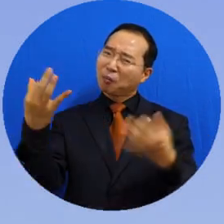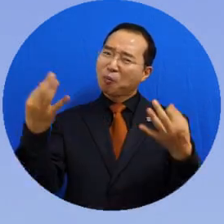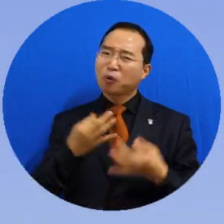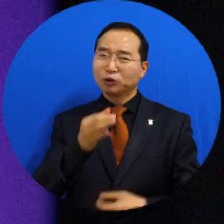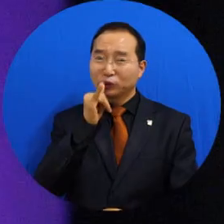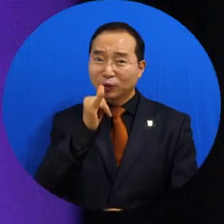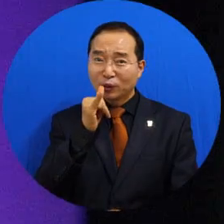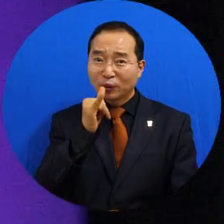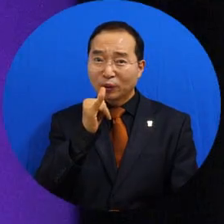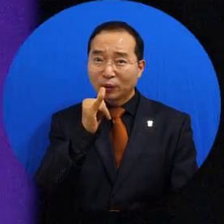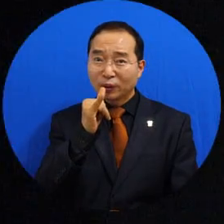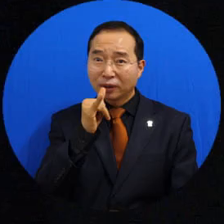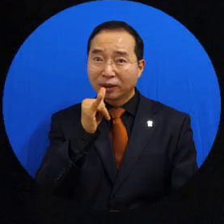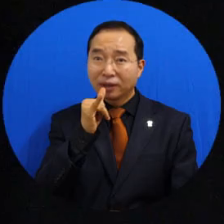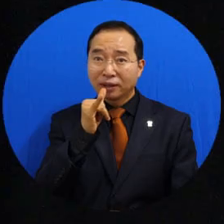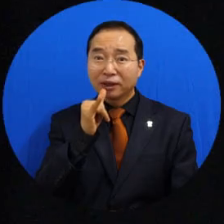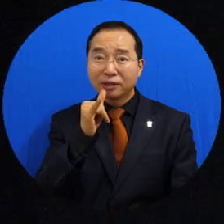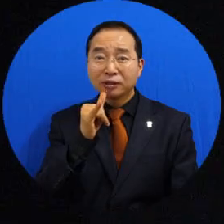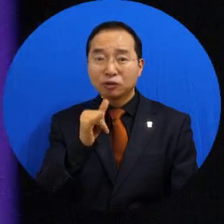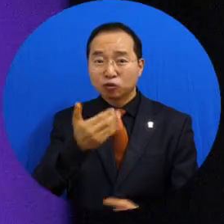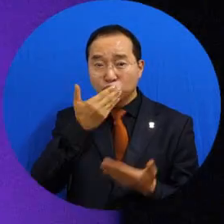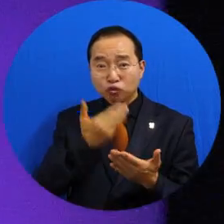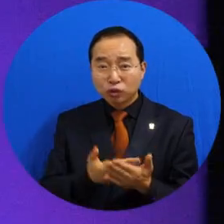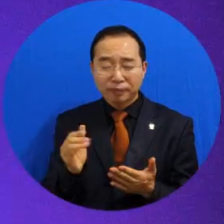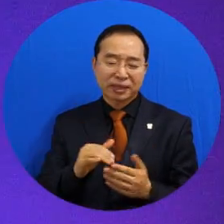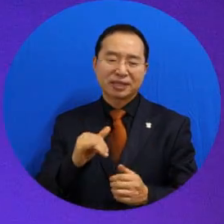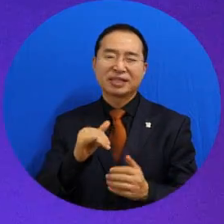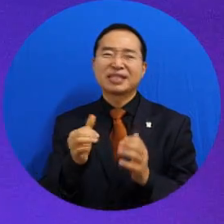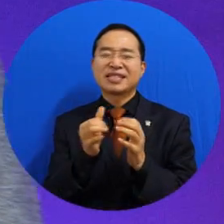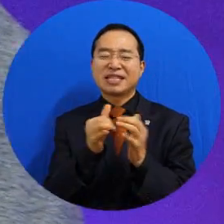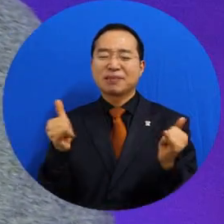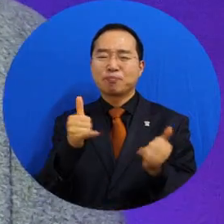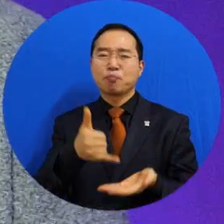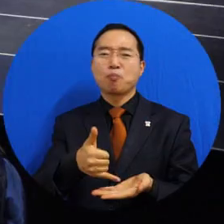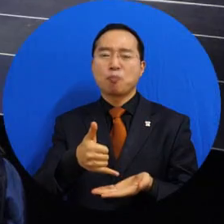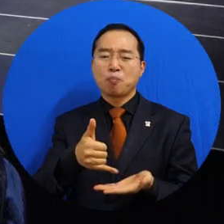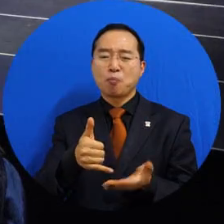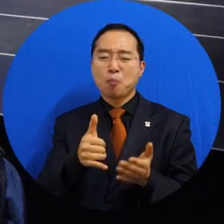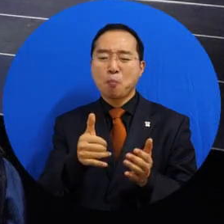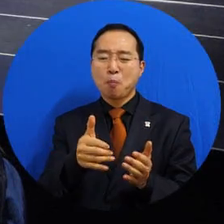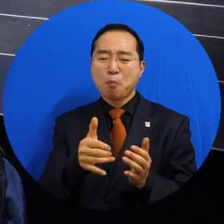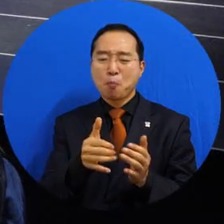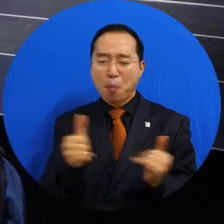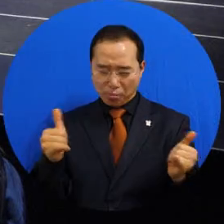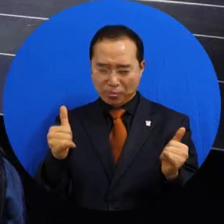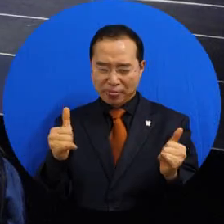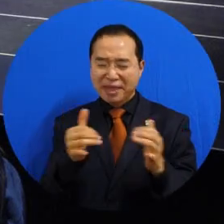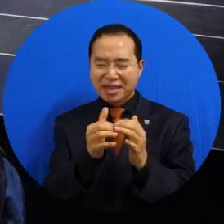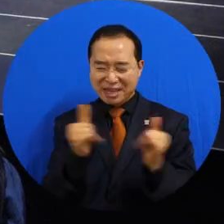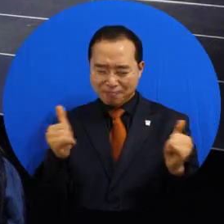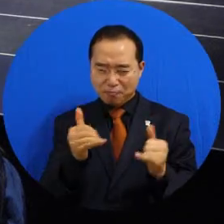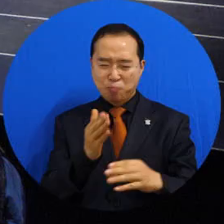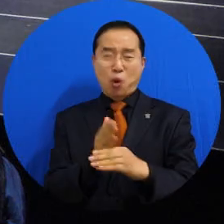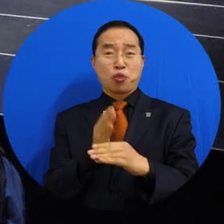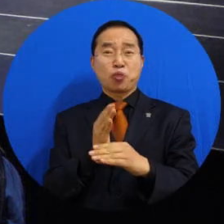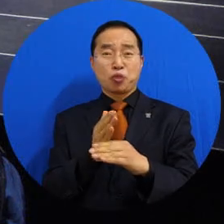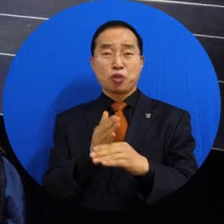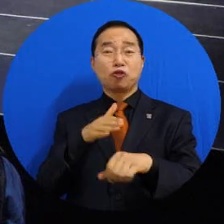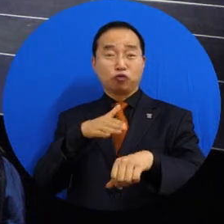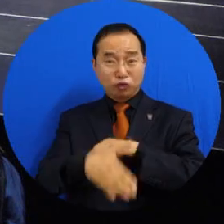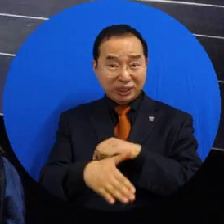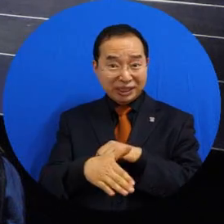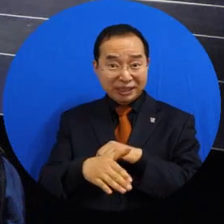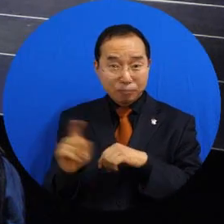있어요. 저한테 가장 중요한 가치는 인본주의예요. 인본주의, 휴머니즘. 인본주의란 어떤